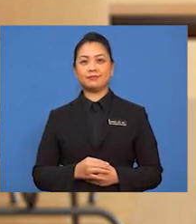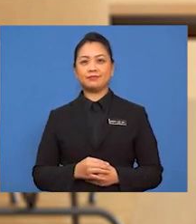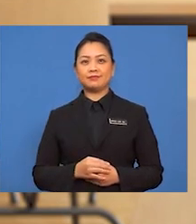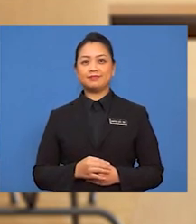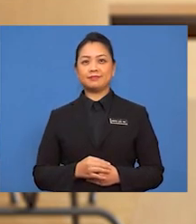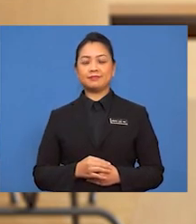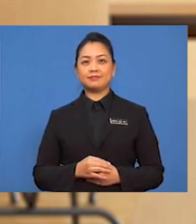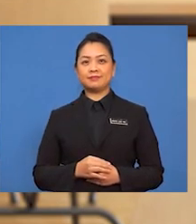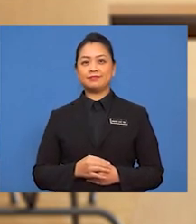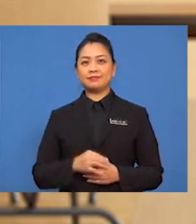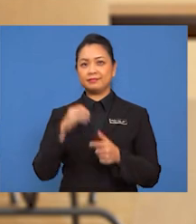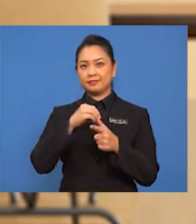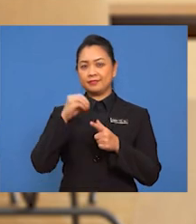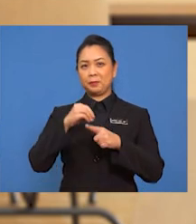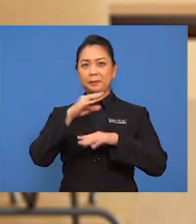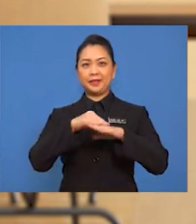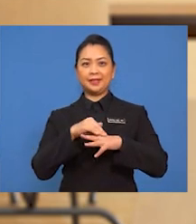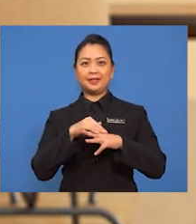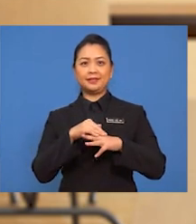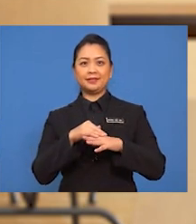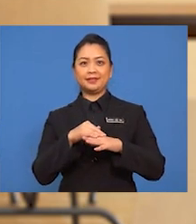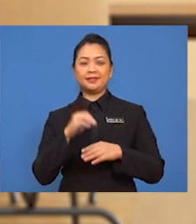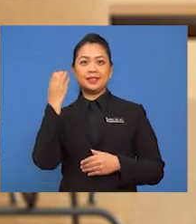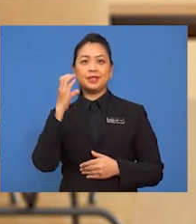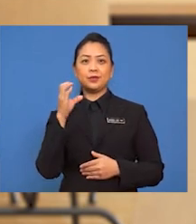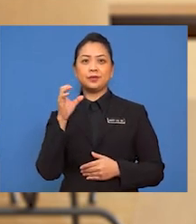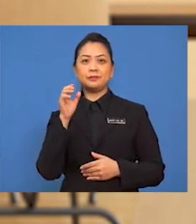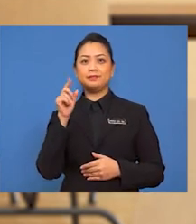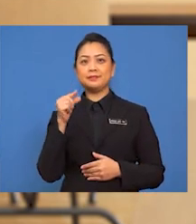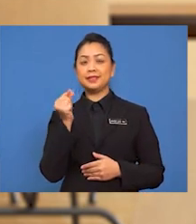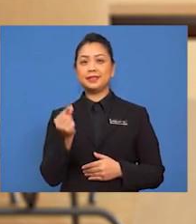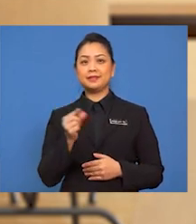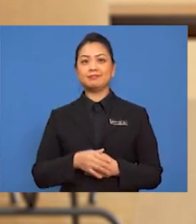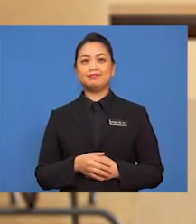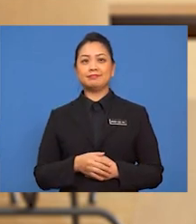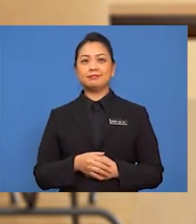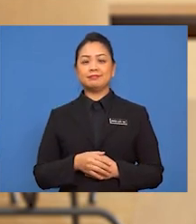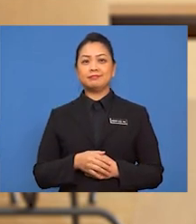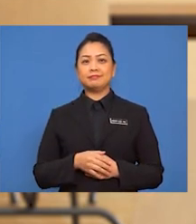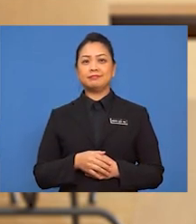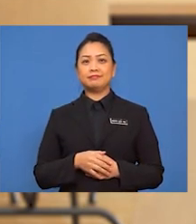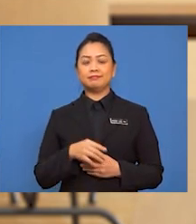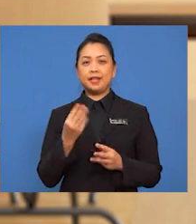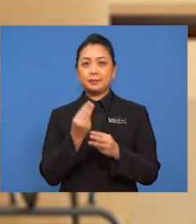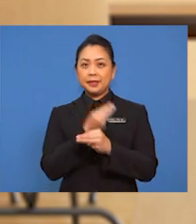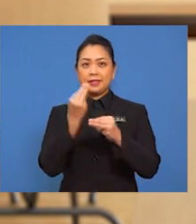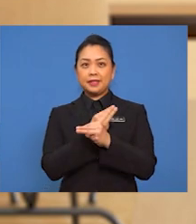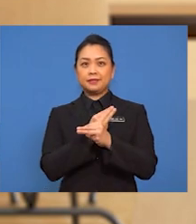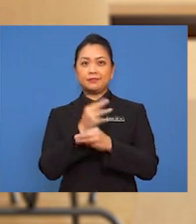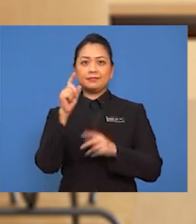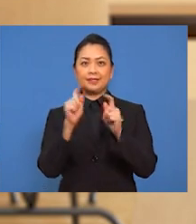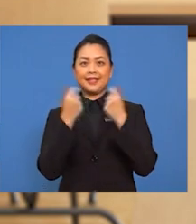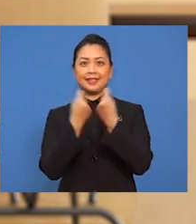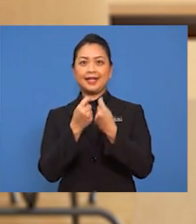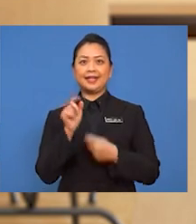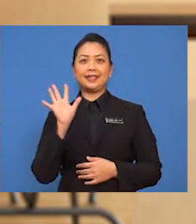Zain atau panggilan mesra Cegu Izi, mengajar mata pelajaran Matematik Tingkatan